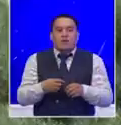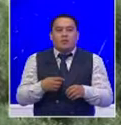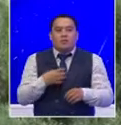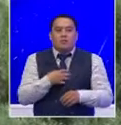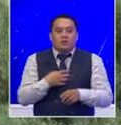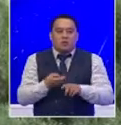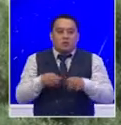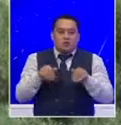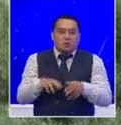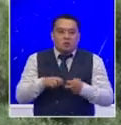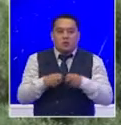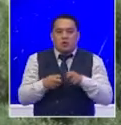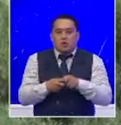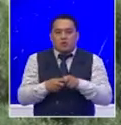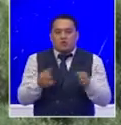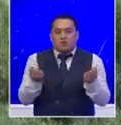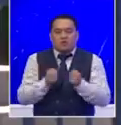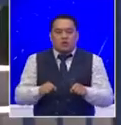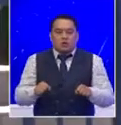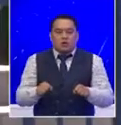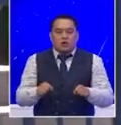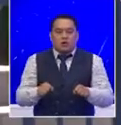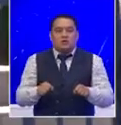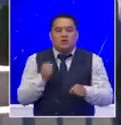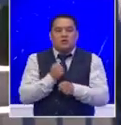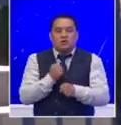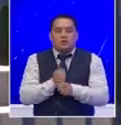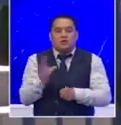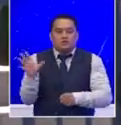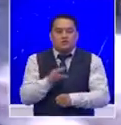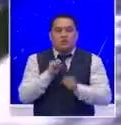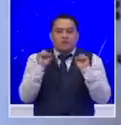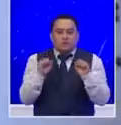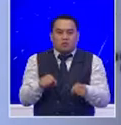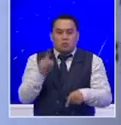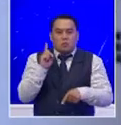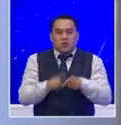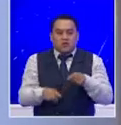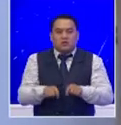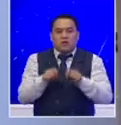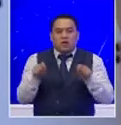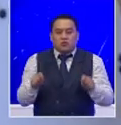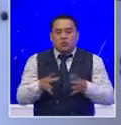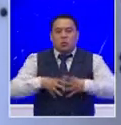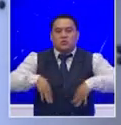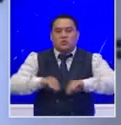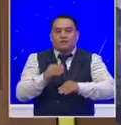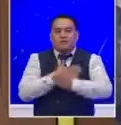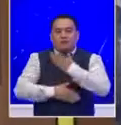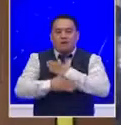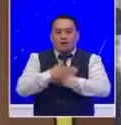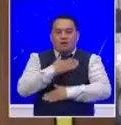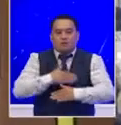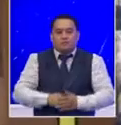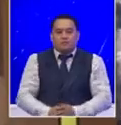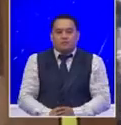инвалидов, и решить ее по щелчку пальцев нельзя. Однако мы сделаем все возможное, чтобы как можно быстрее создать безбарьерную среду для инвалидов,